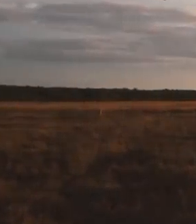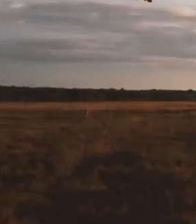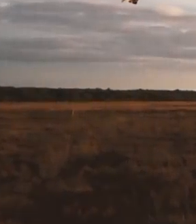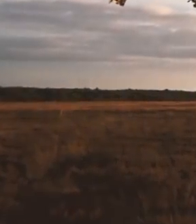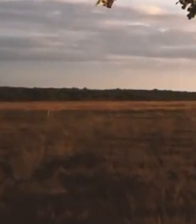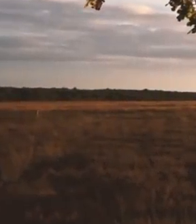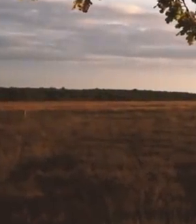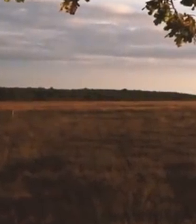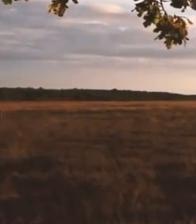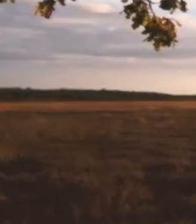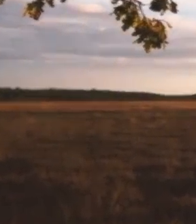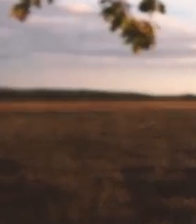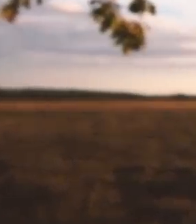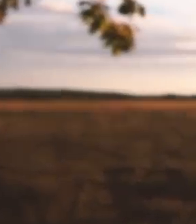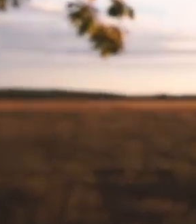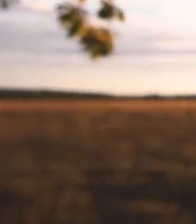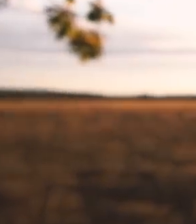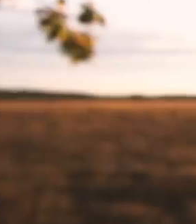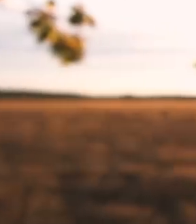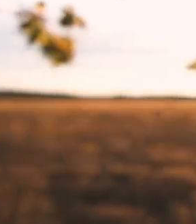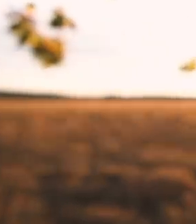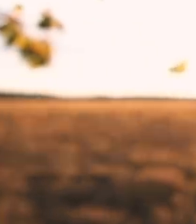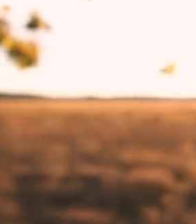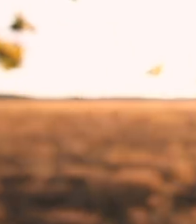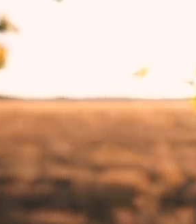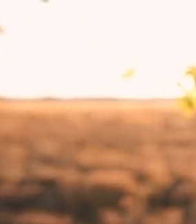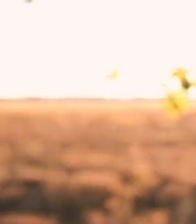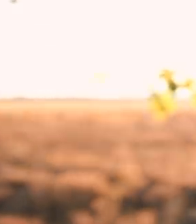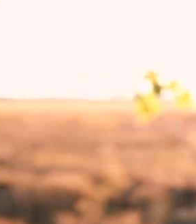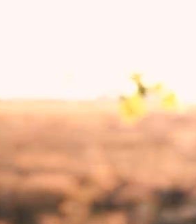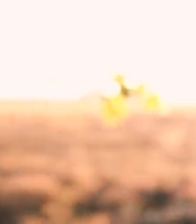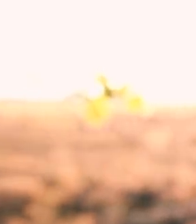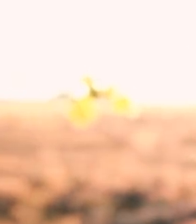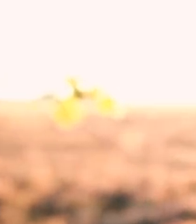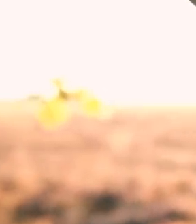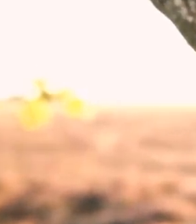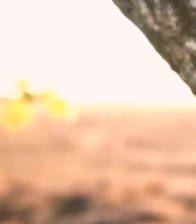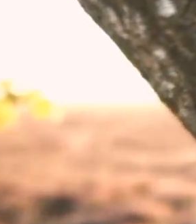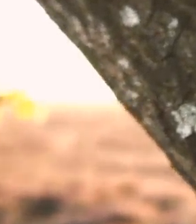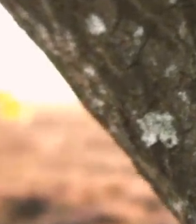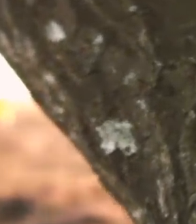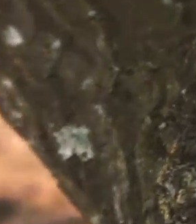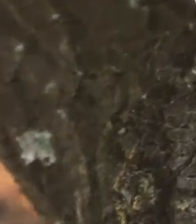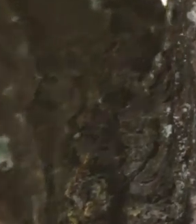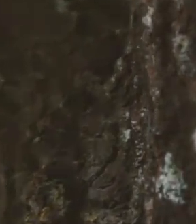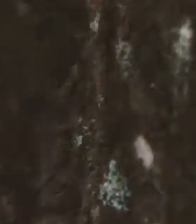Jezus, ik wil heel dicht bij u komen, in